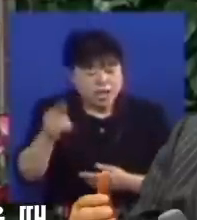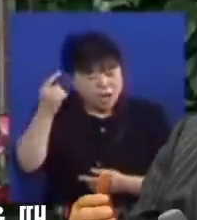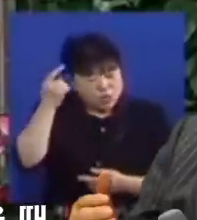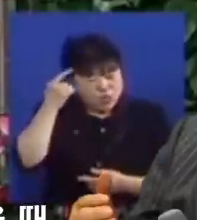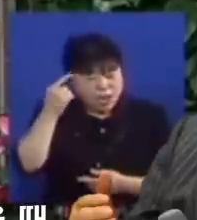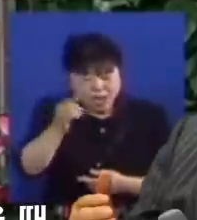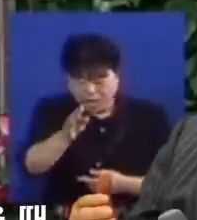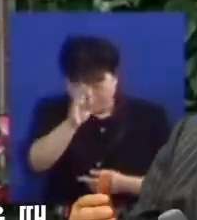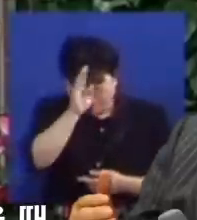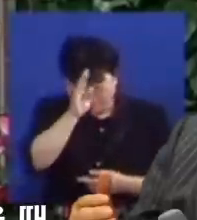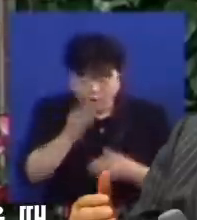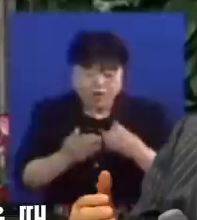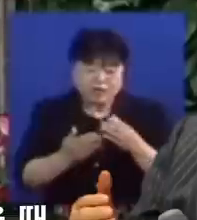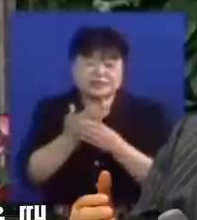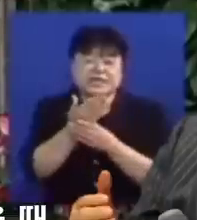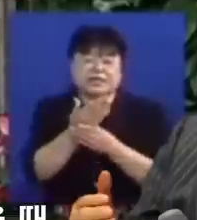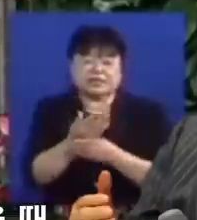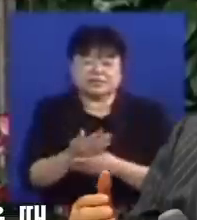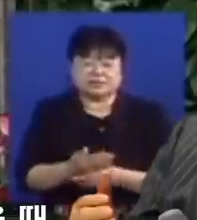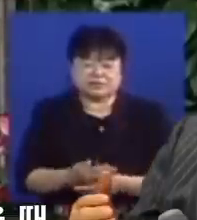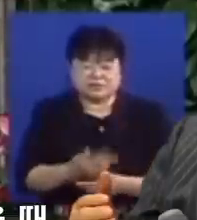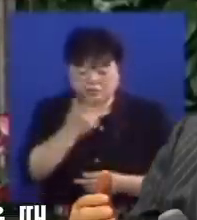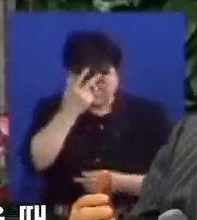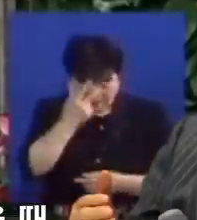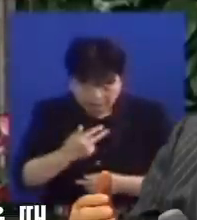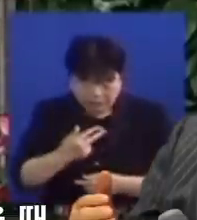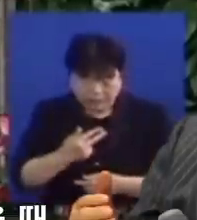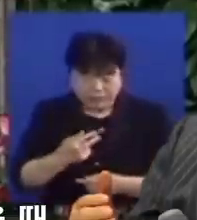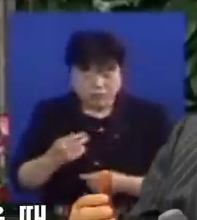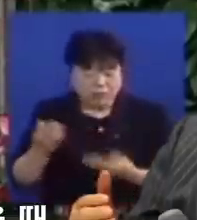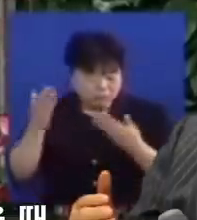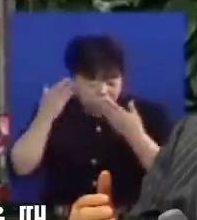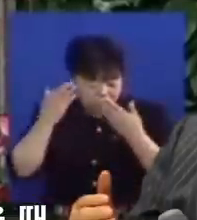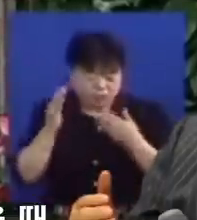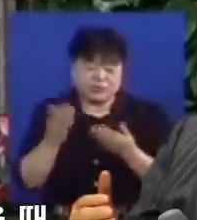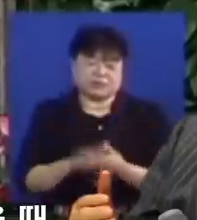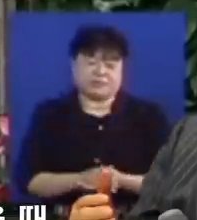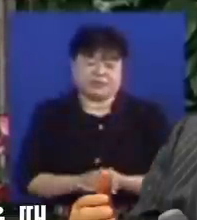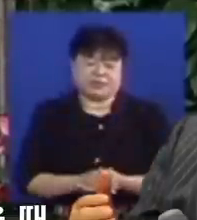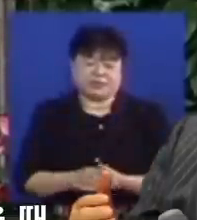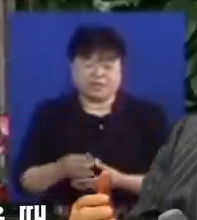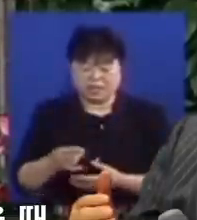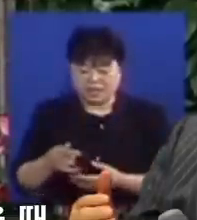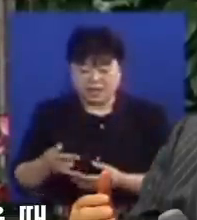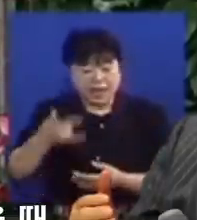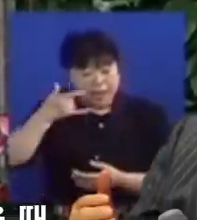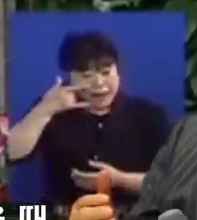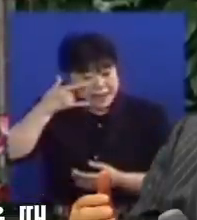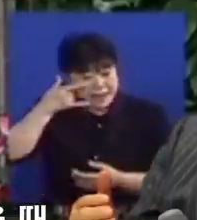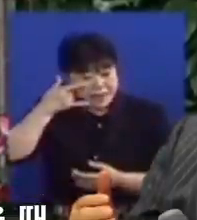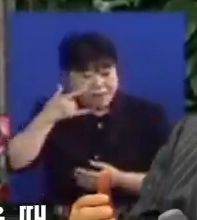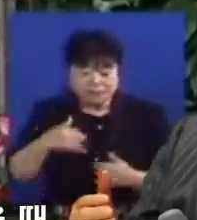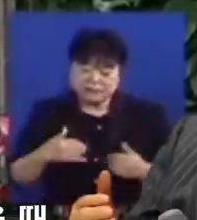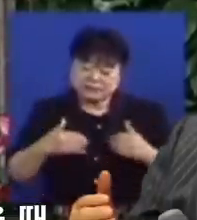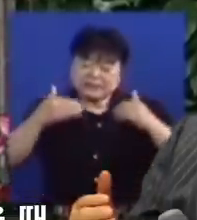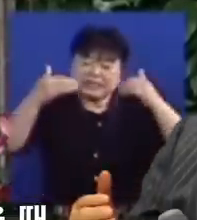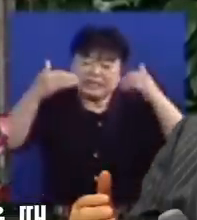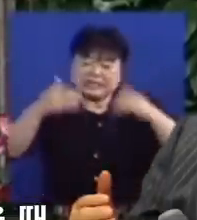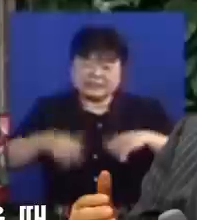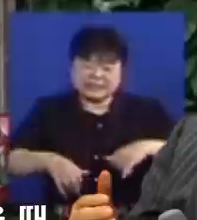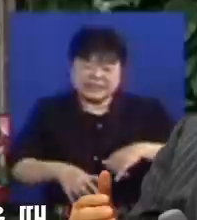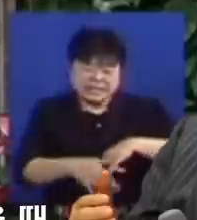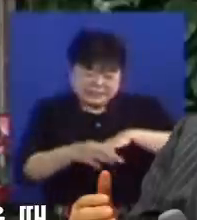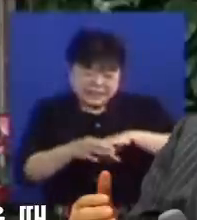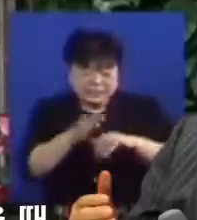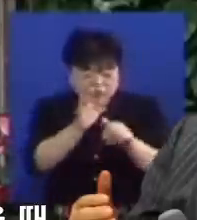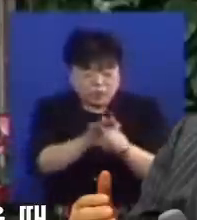앓고 그 후유증으로 시각도 잃고 청각도 잃어버렸었습니다. 그녀는 성장하면서 자신과 같은 장애자를 돕겠다는